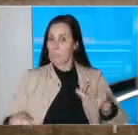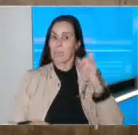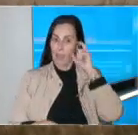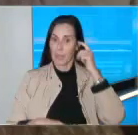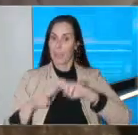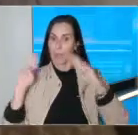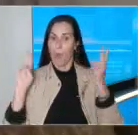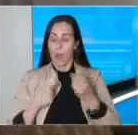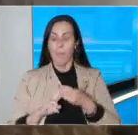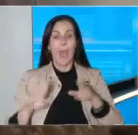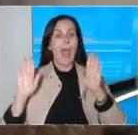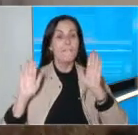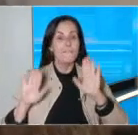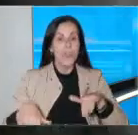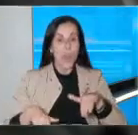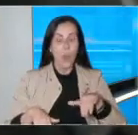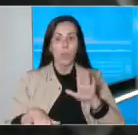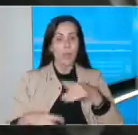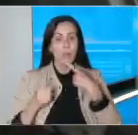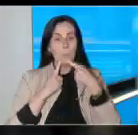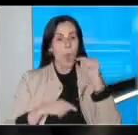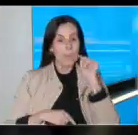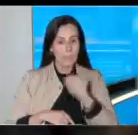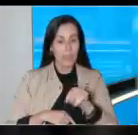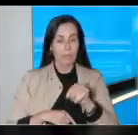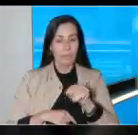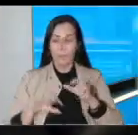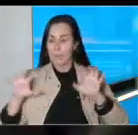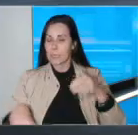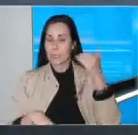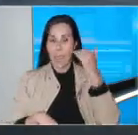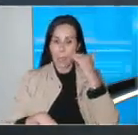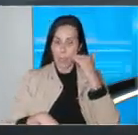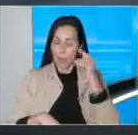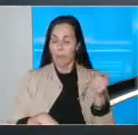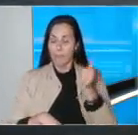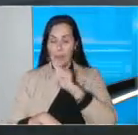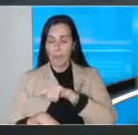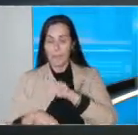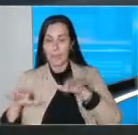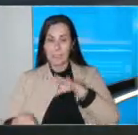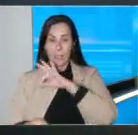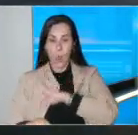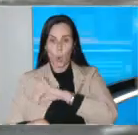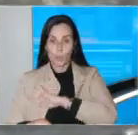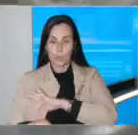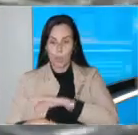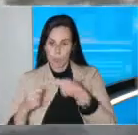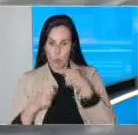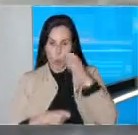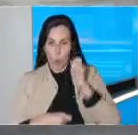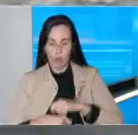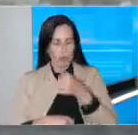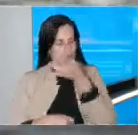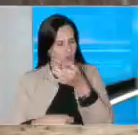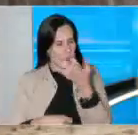הקהילה הבינלאומית, עד כדי שהסוגיה דוברה ארוכות השבוע בין נשיא ארצות הברית ג'ו ביידן לבין נשיא רוסיה ולדימיר פוטין.